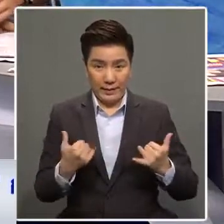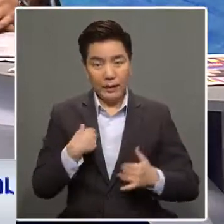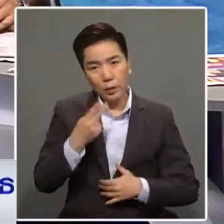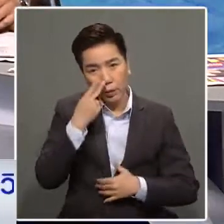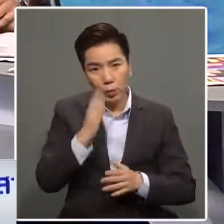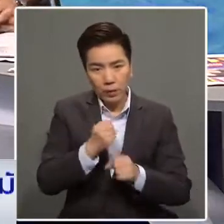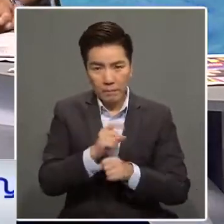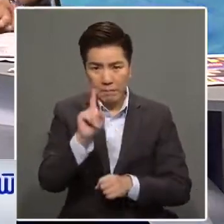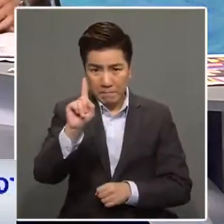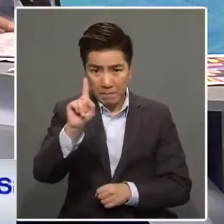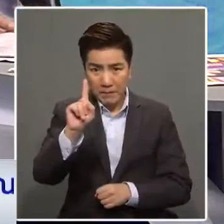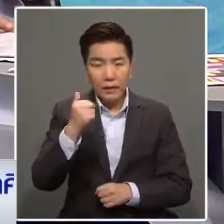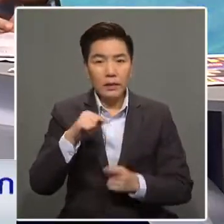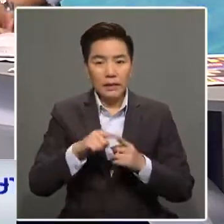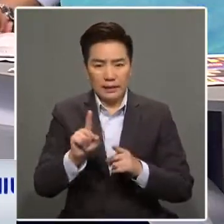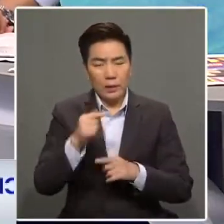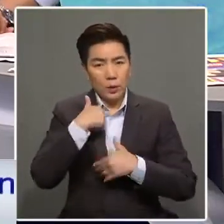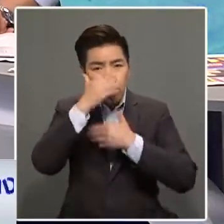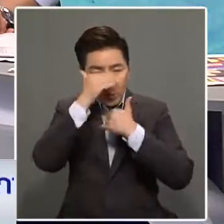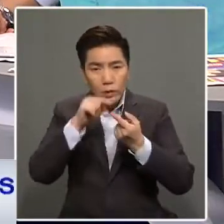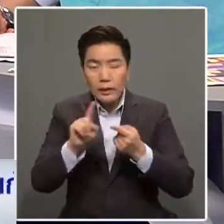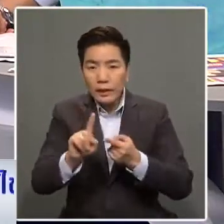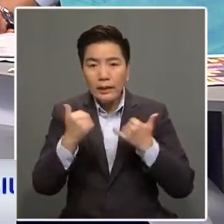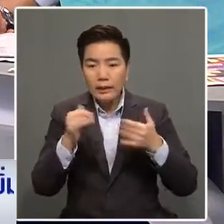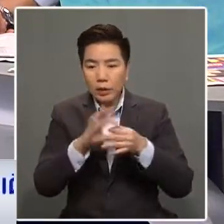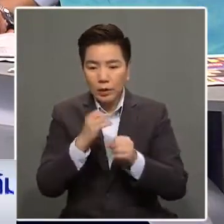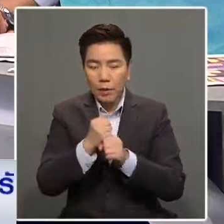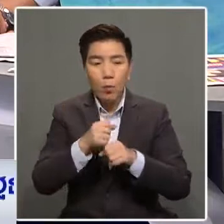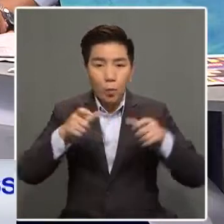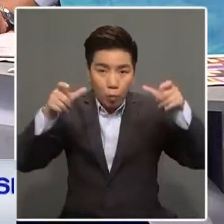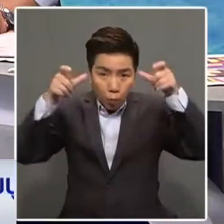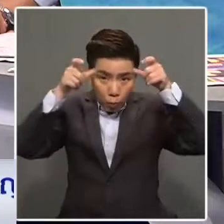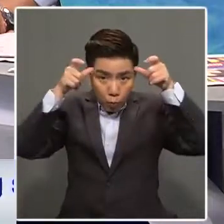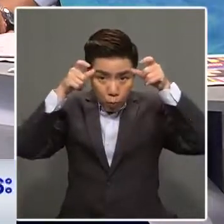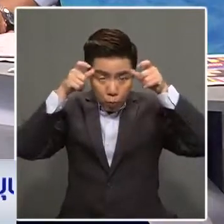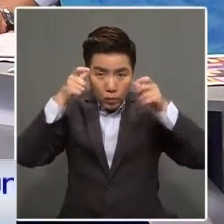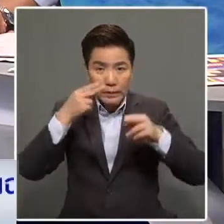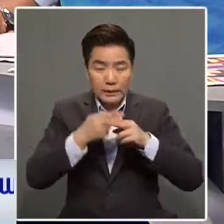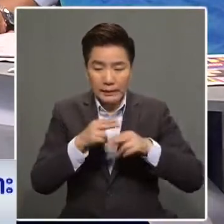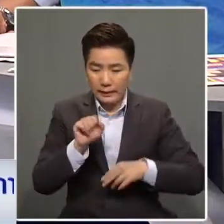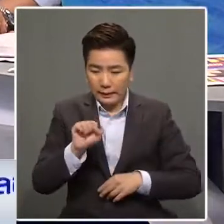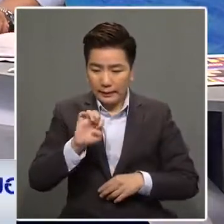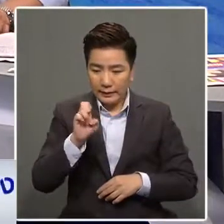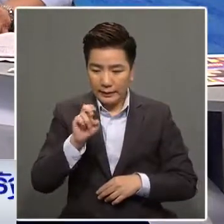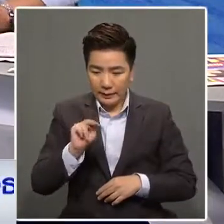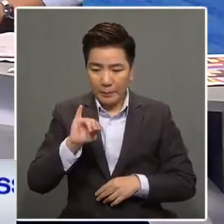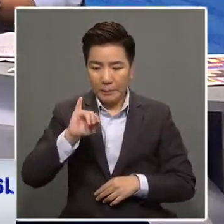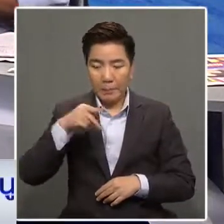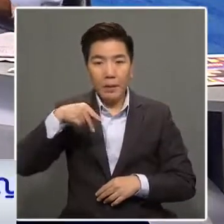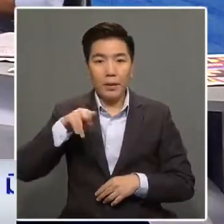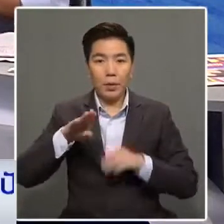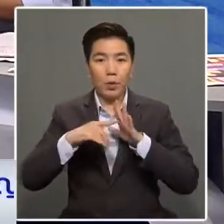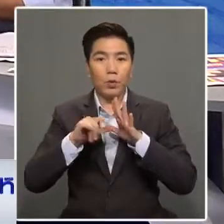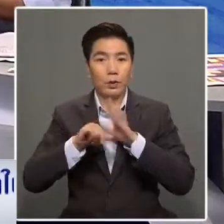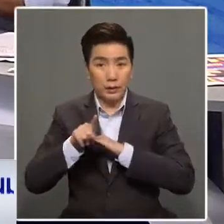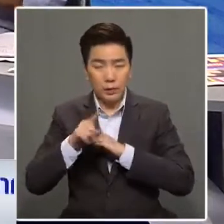ลูกค้ารายหนึ่งนะครับ อันนี้รายนี่น่าสนใจมากนะเขาทำฟาร์มวัวคุณรัชนีชื่อสินไพบูลย์ฟาร์มแล้วธกส.เข